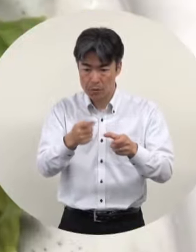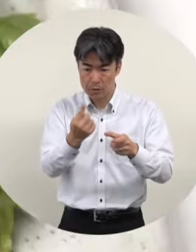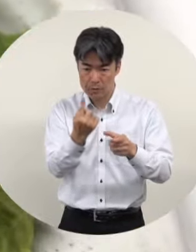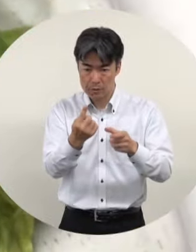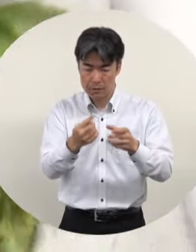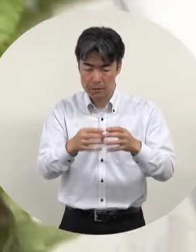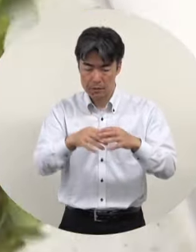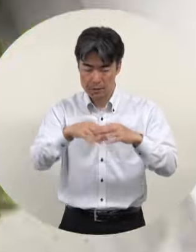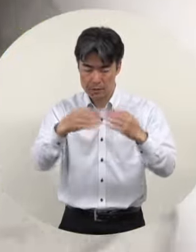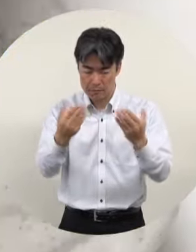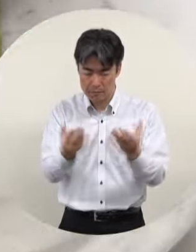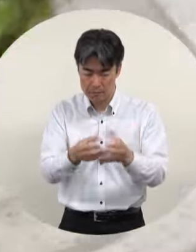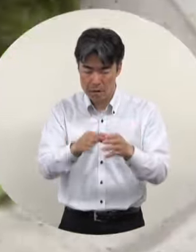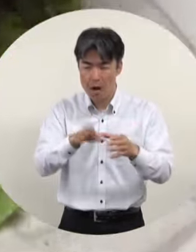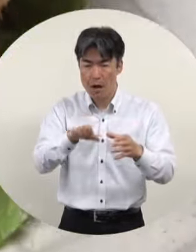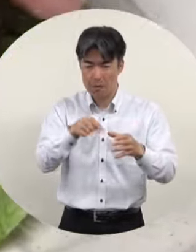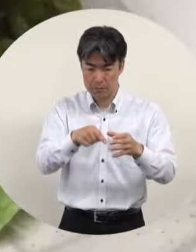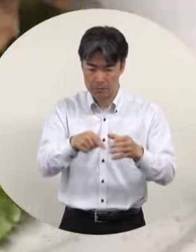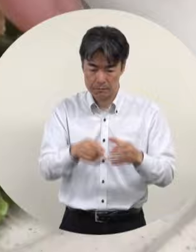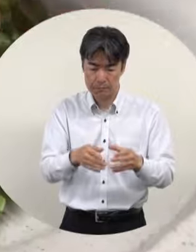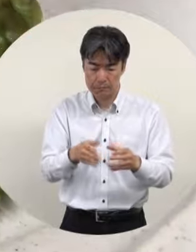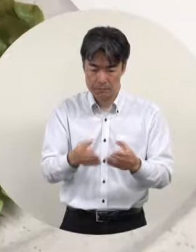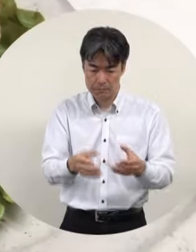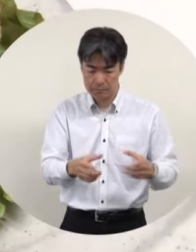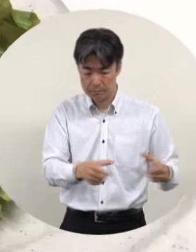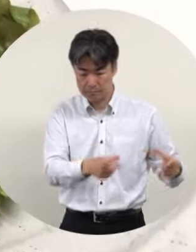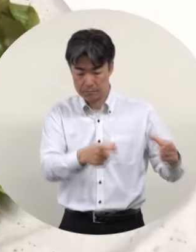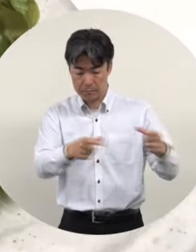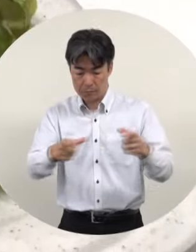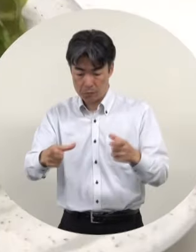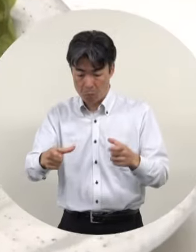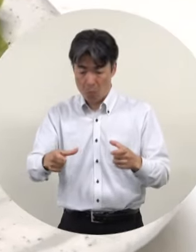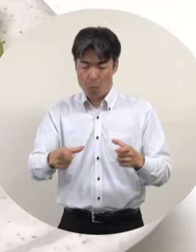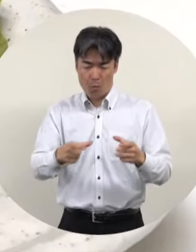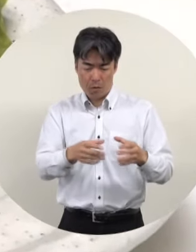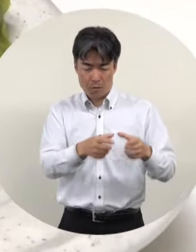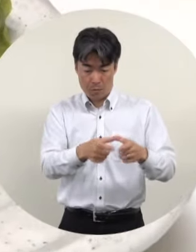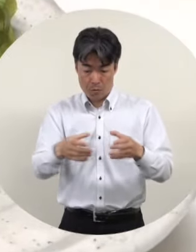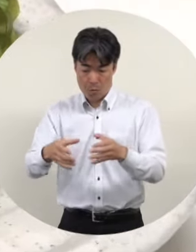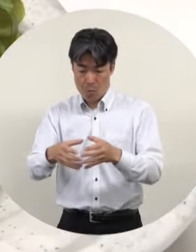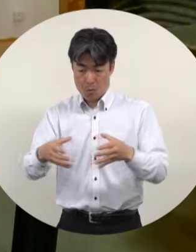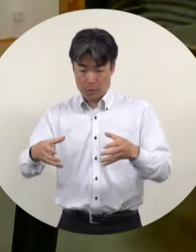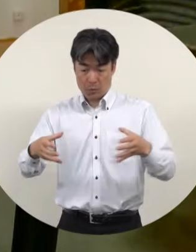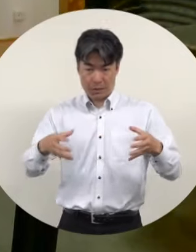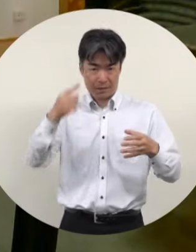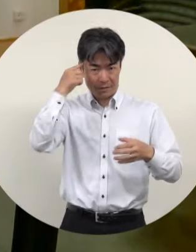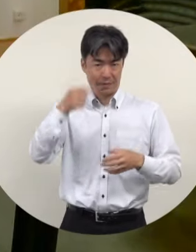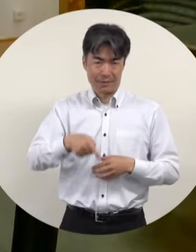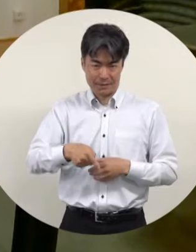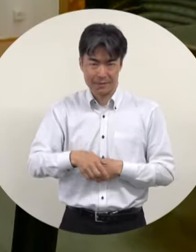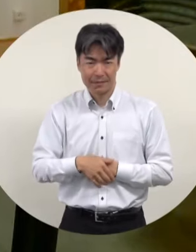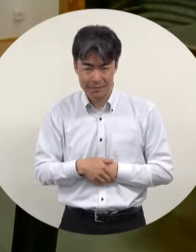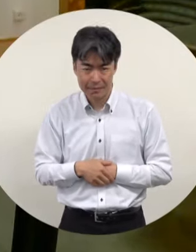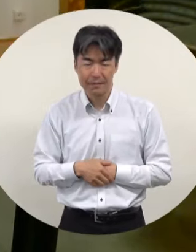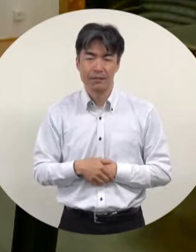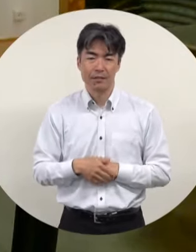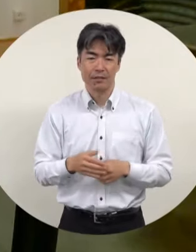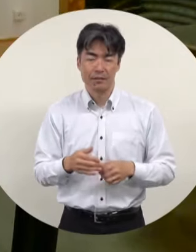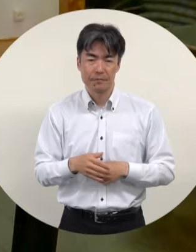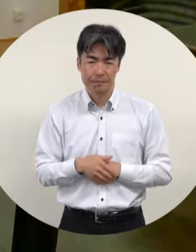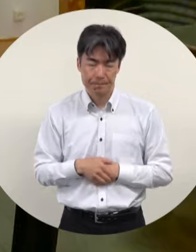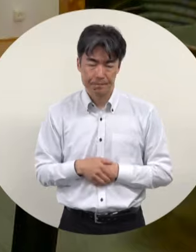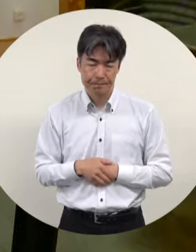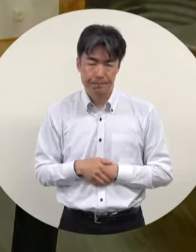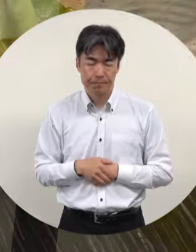と入って、とってもボリューミーな見た目の一品。 達成しました。じゃあトロタマメンチです